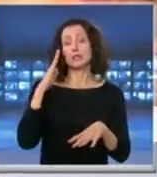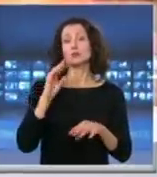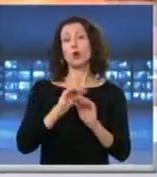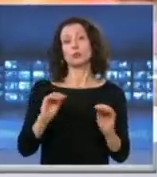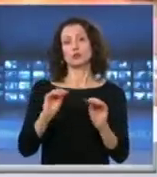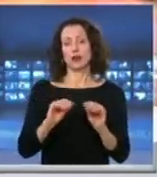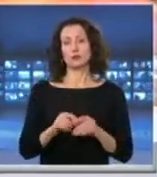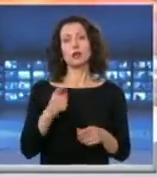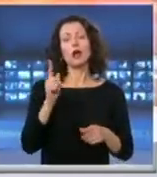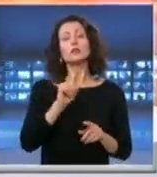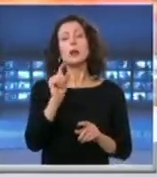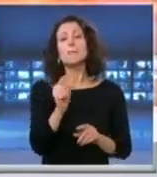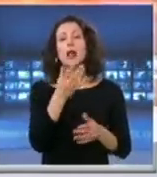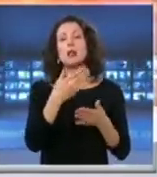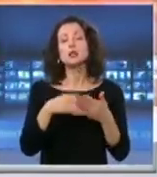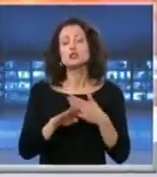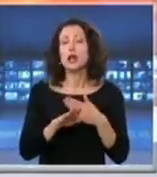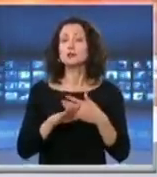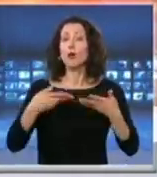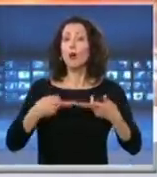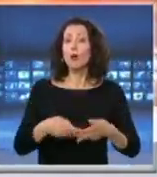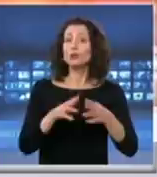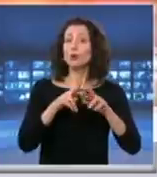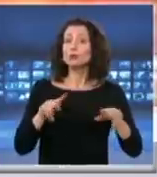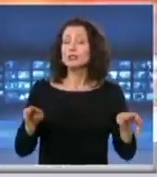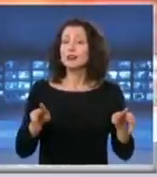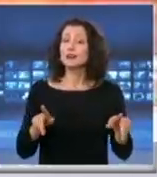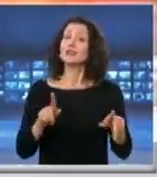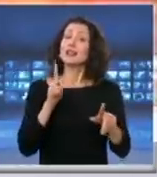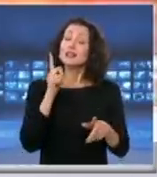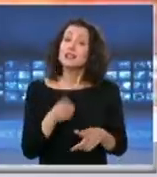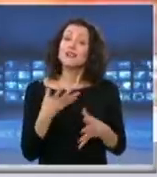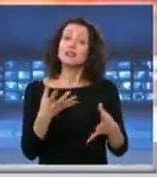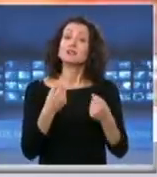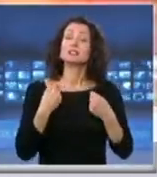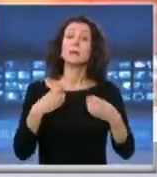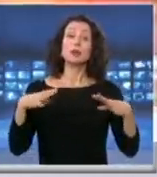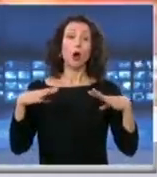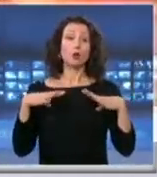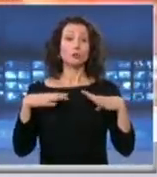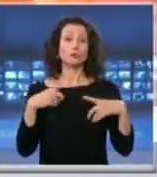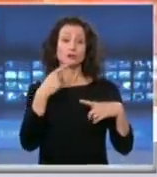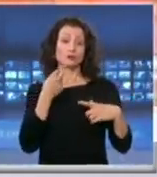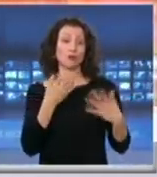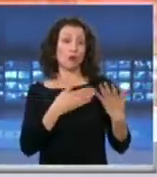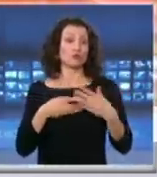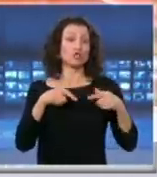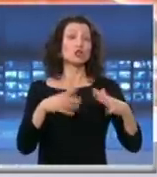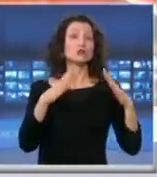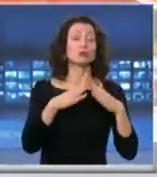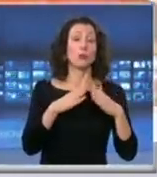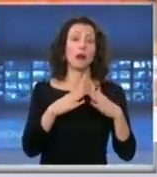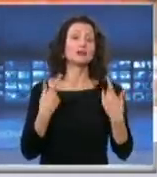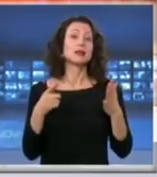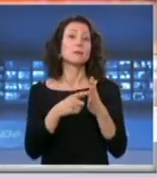на немалка част от родителите пък се налага да си вземат отпуск, докато училището е вкъщи. За предизвикателствата пред ученици